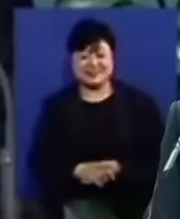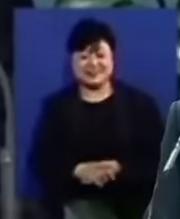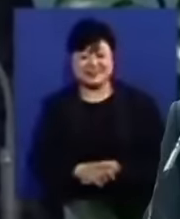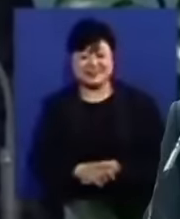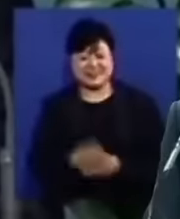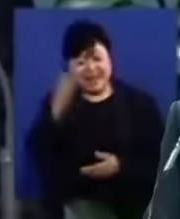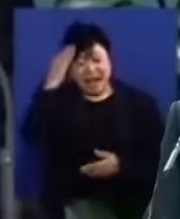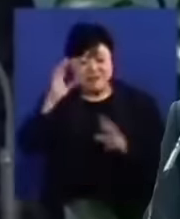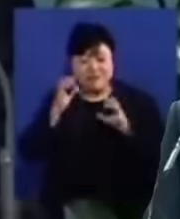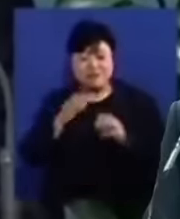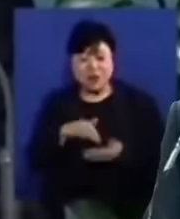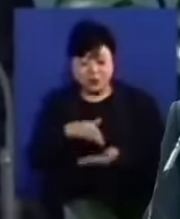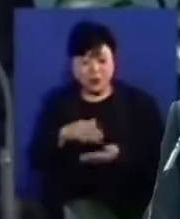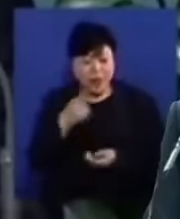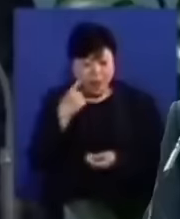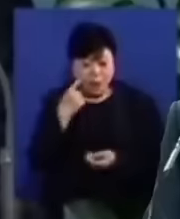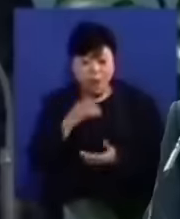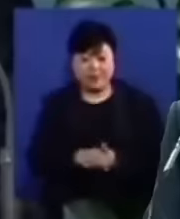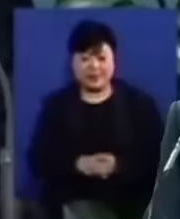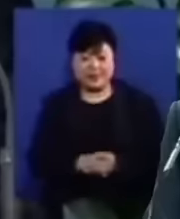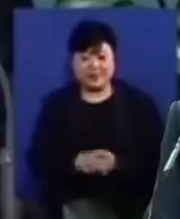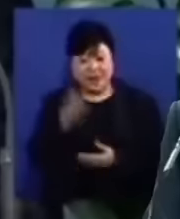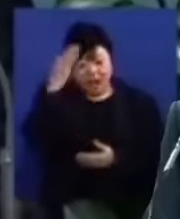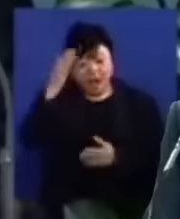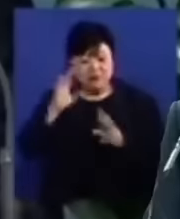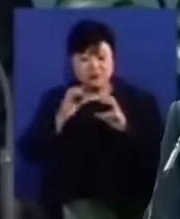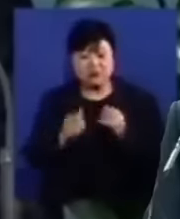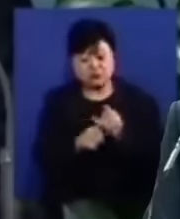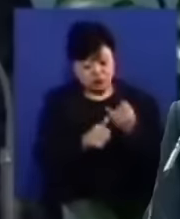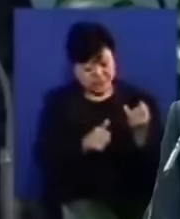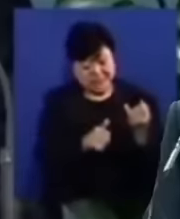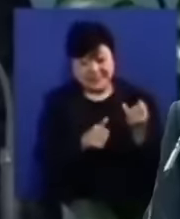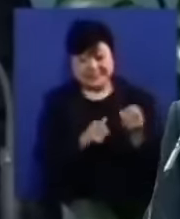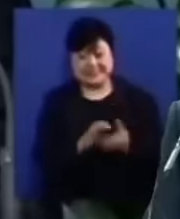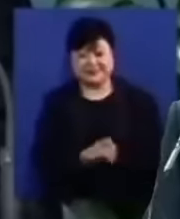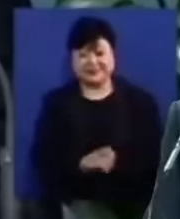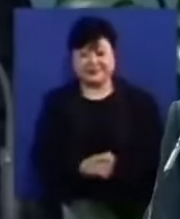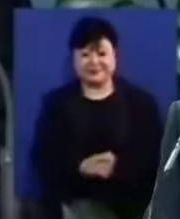우리 한국의 통계에 보니까 한국의 부인들의